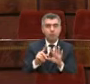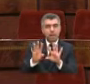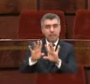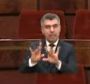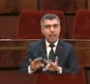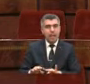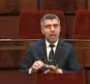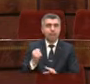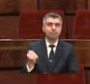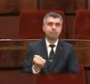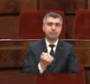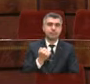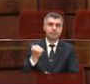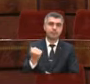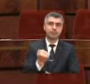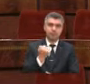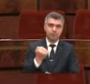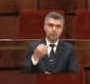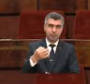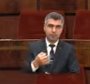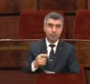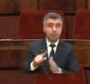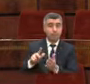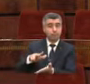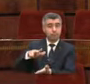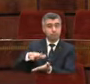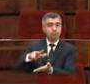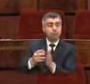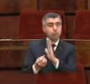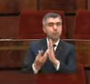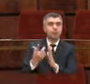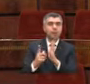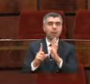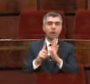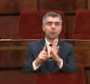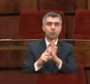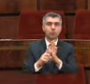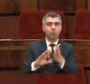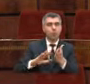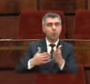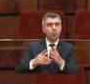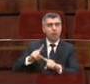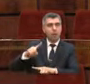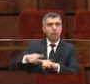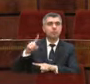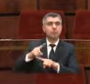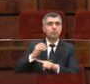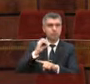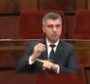هذا القانون الى حيز الوجود، وذلك باش نعتمدوا مقتضيات جديده تتماشى مع طبيعه هذا النوع من